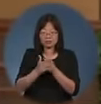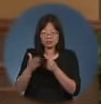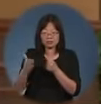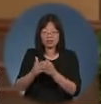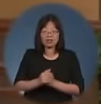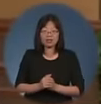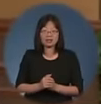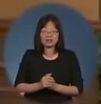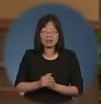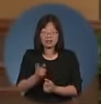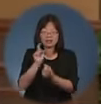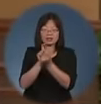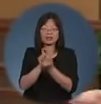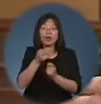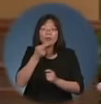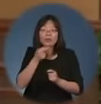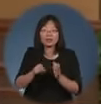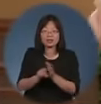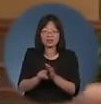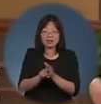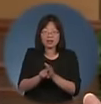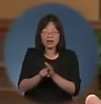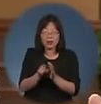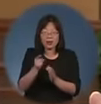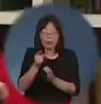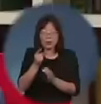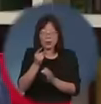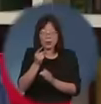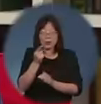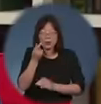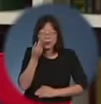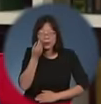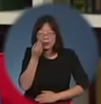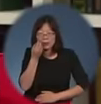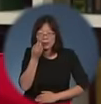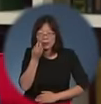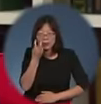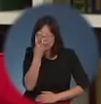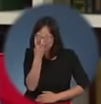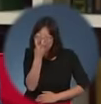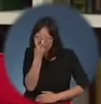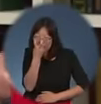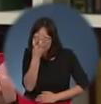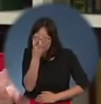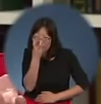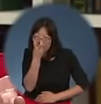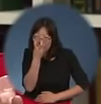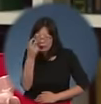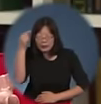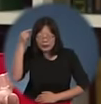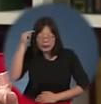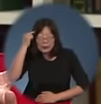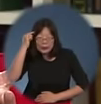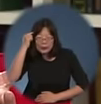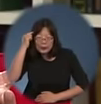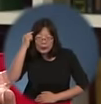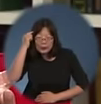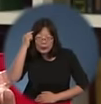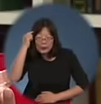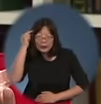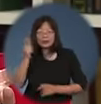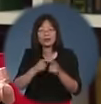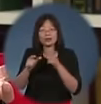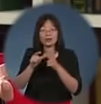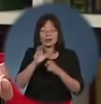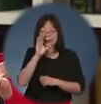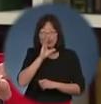그러니까 키기 위해서 아주 교묘하게 점점 더 교묘하게 예 아주 지능적으로 나빠지고 있어요 예